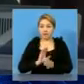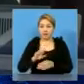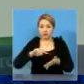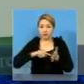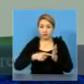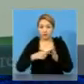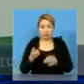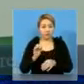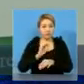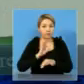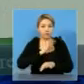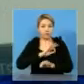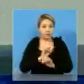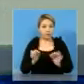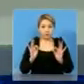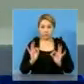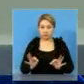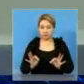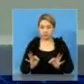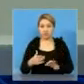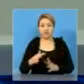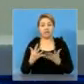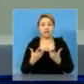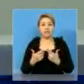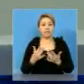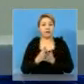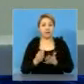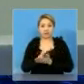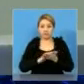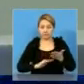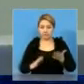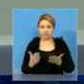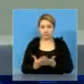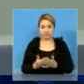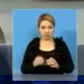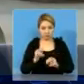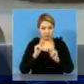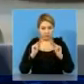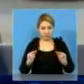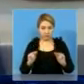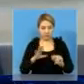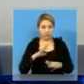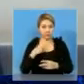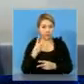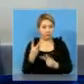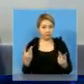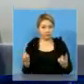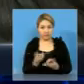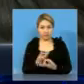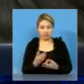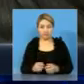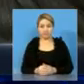таңбасын қолданбағаныңыз дұрыс. Яғни цифрларды рет-ретмен жазу арқылы нақты соманы көрсету керек.